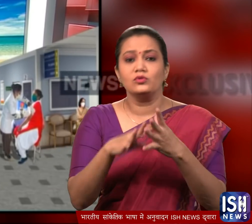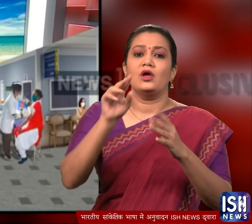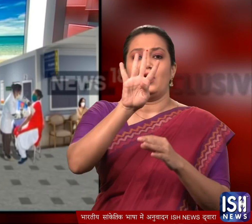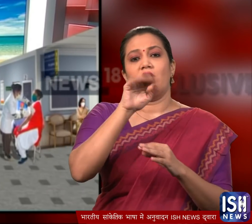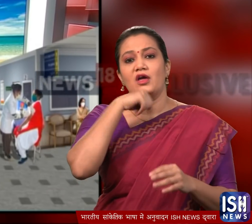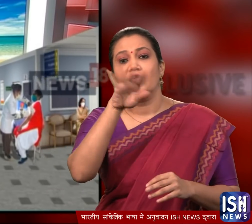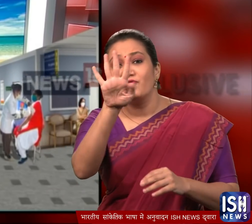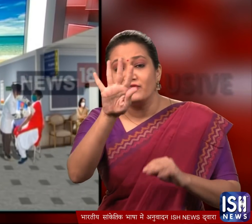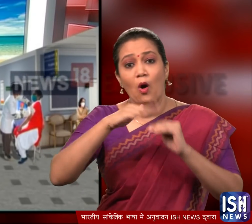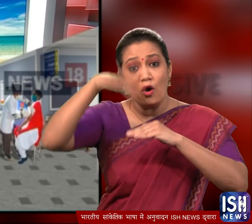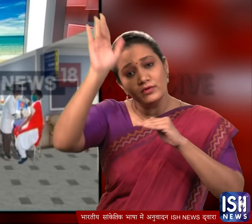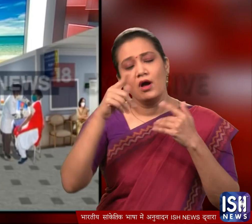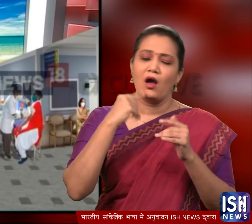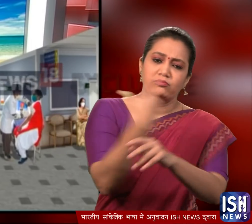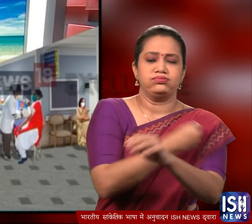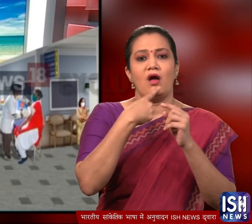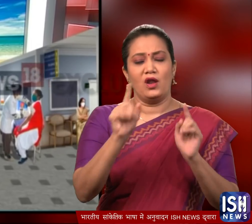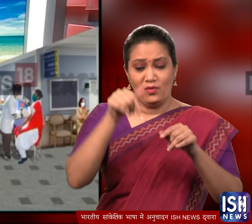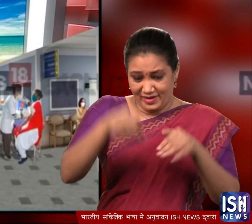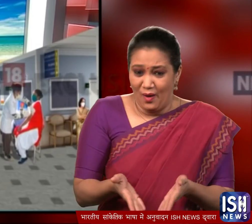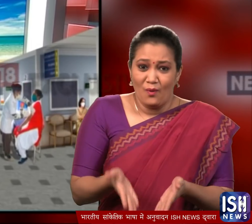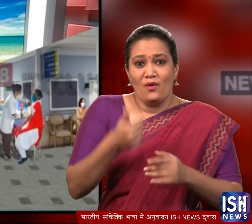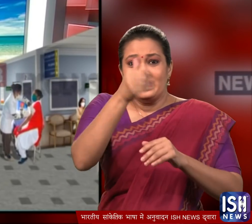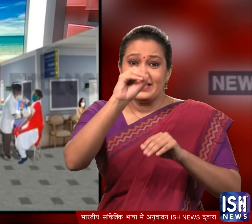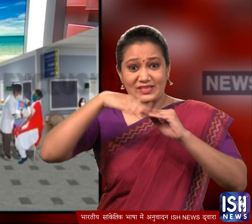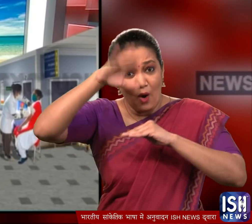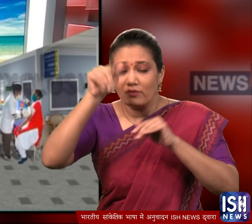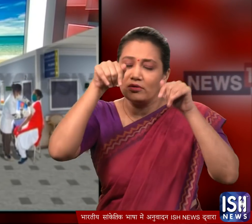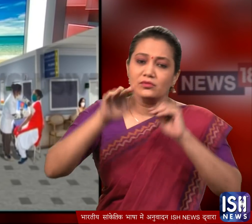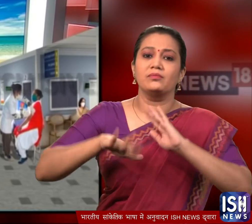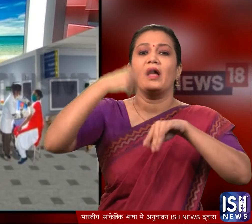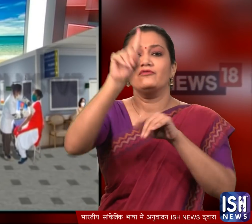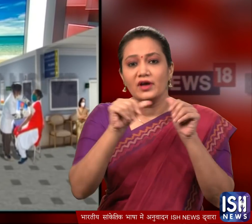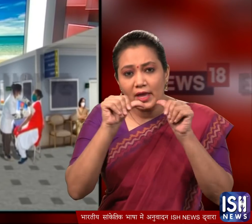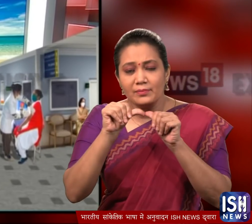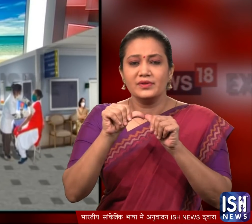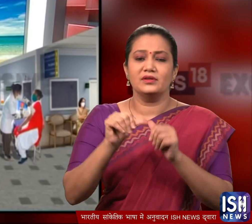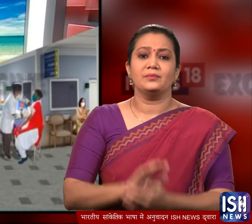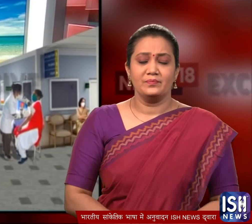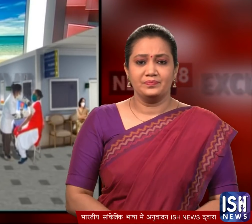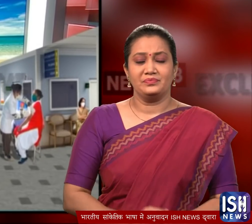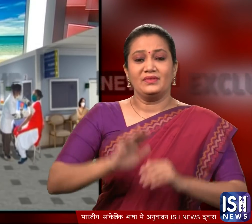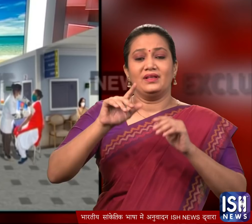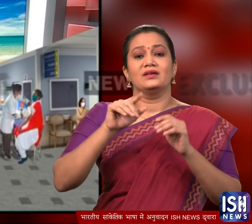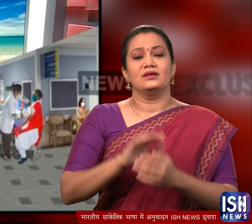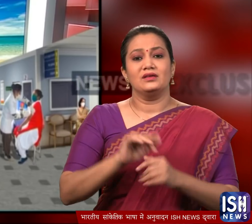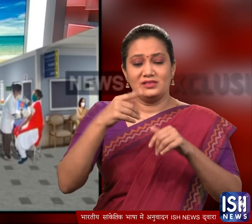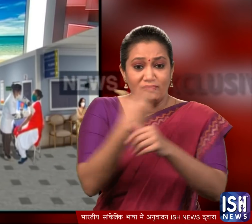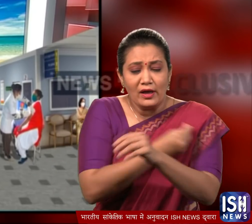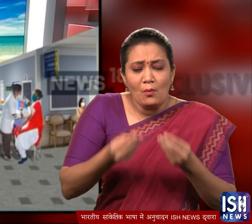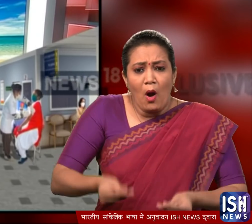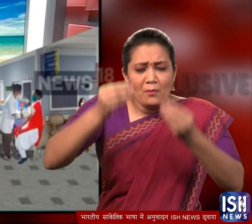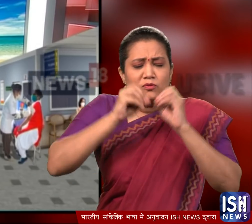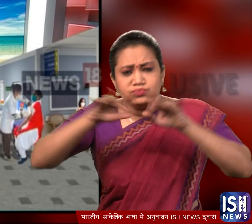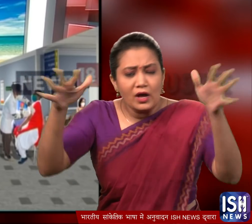जिनकी उम्र 45 साल से ऊपर है। अभी तक ये वैक्सीन 60 साल से ज्यादा उम्र वाले लोगों को लग रही थी, लेकिन वैक्सीन लगाने के अभियान